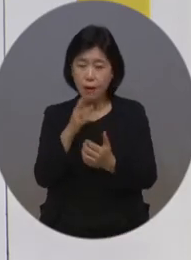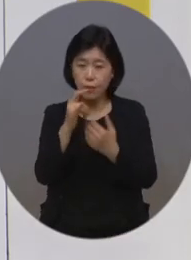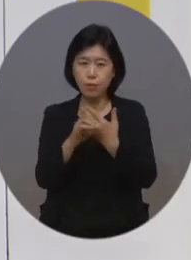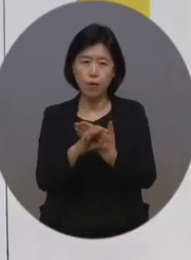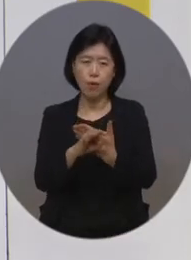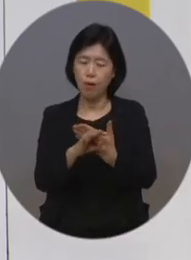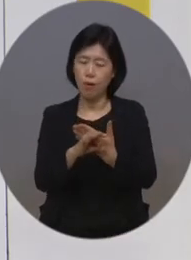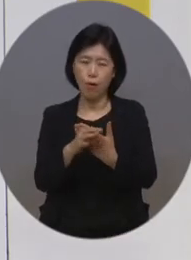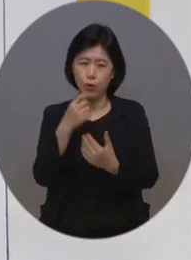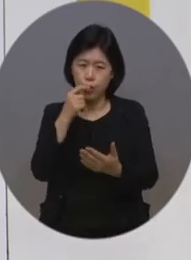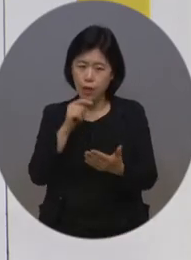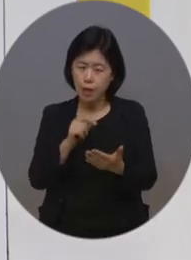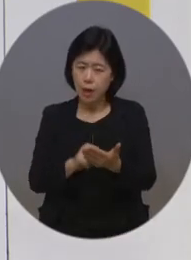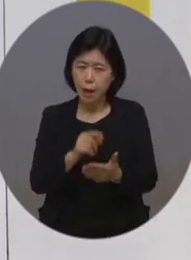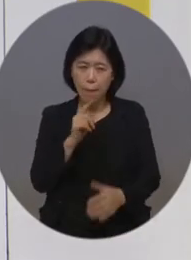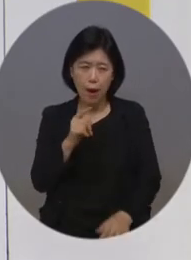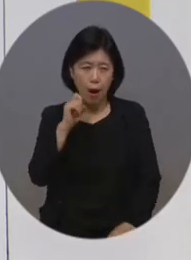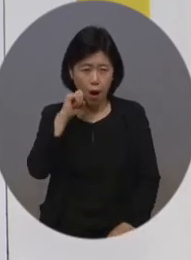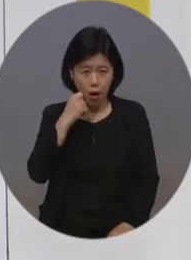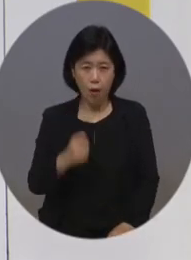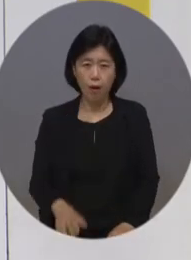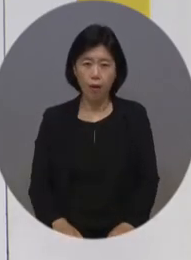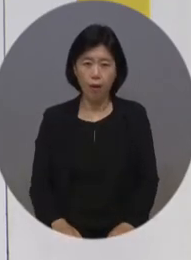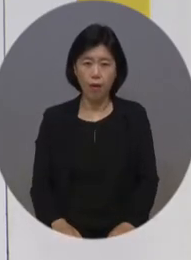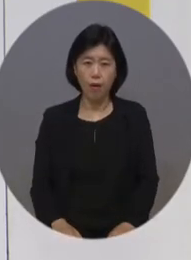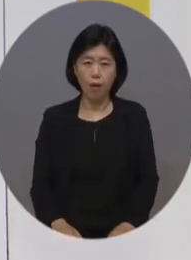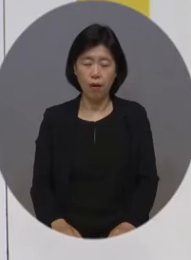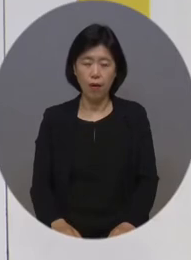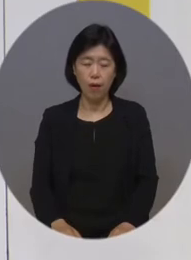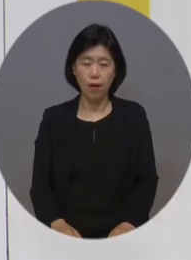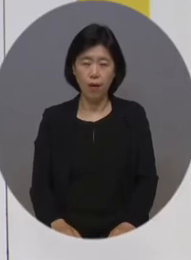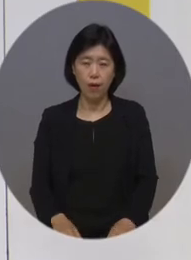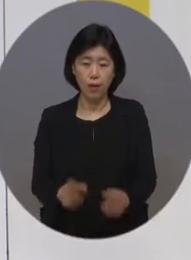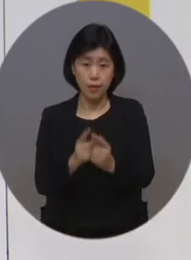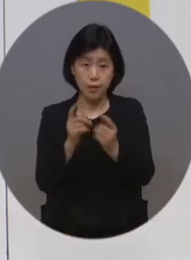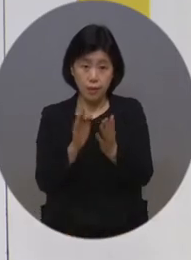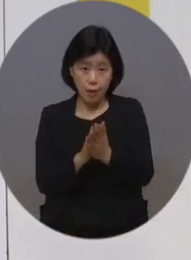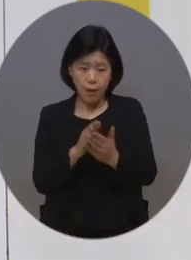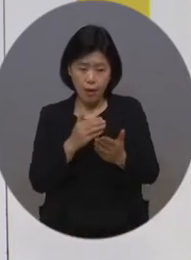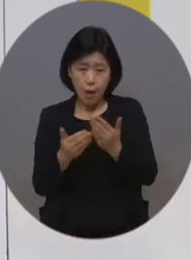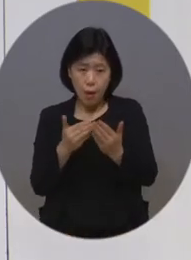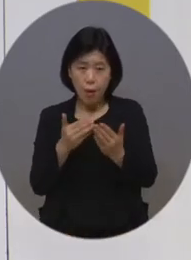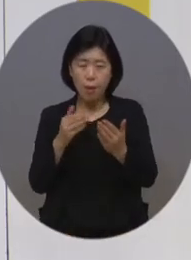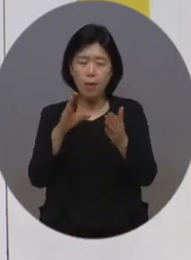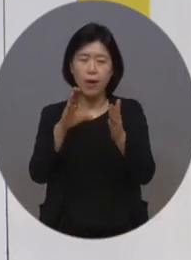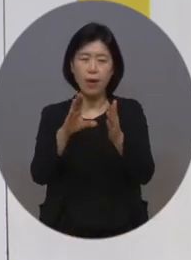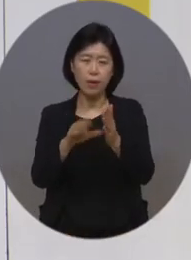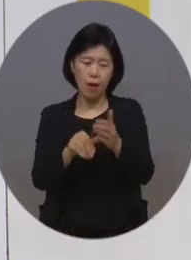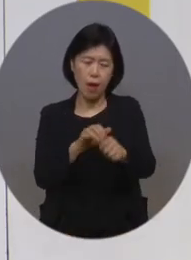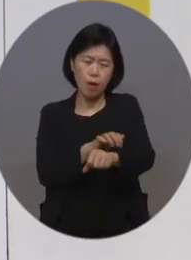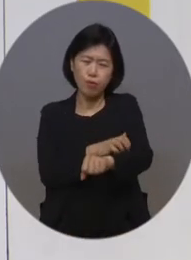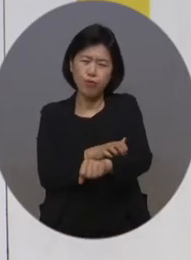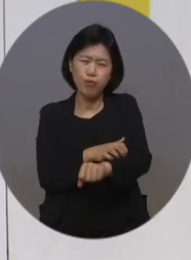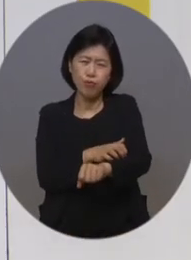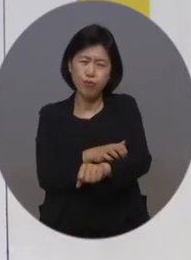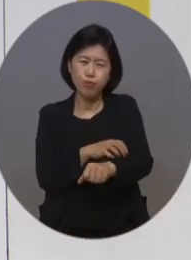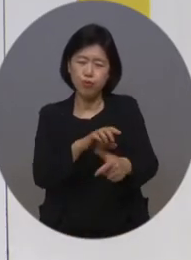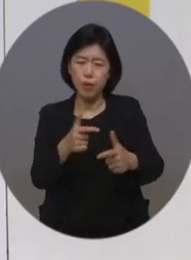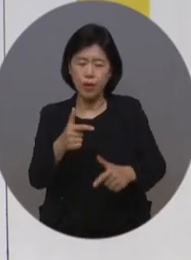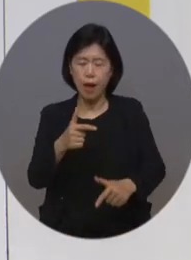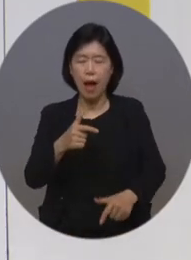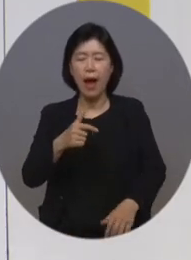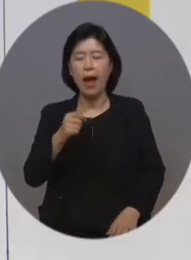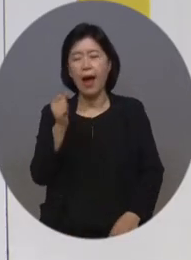거기에 드리는 투자 라든가 사회적인 네째 라지 그 서비스에 대해서 인색하게 생각을 안 하게